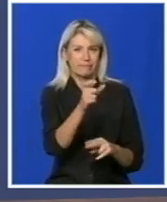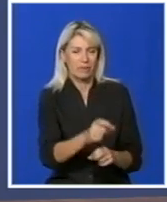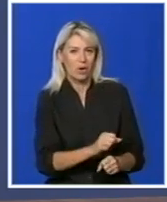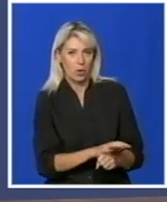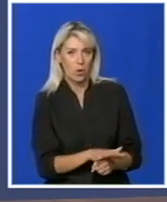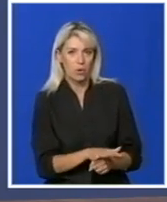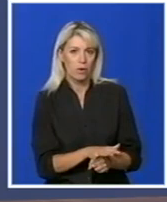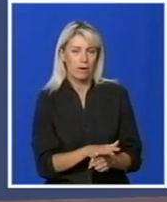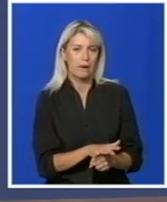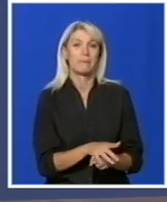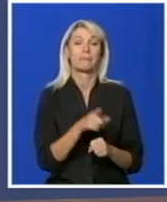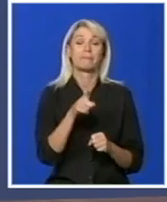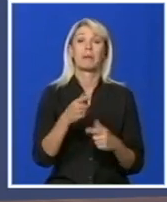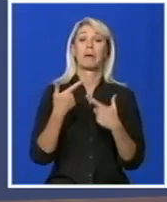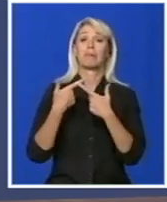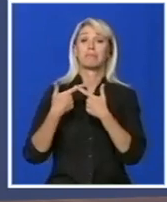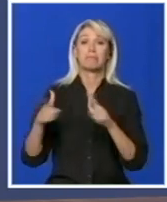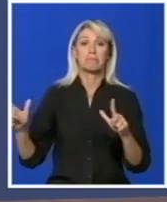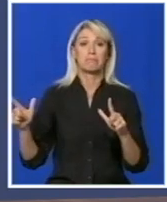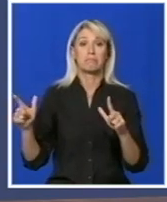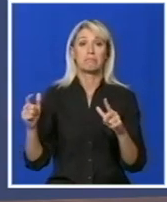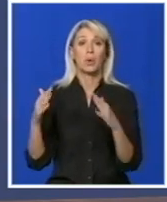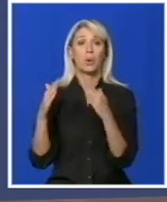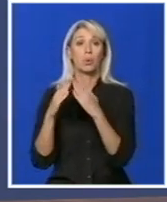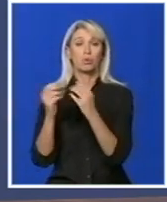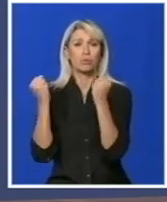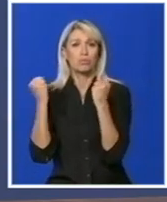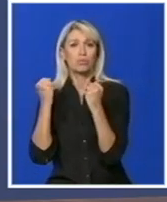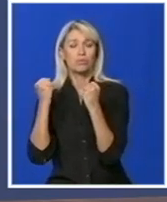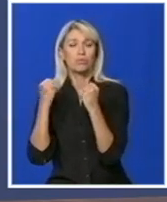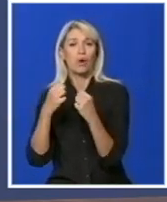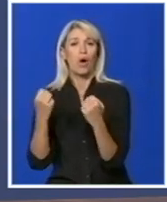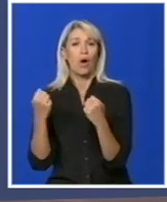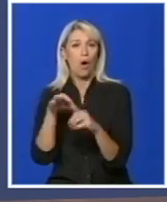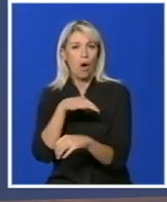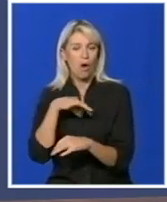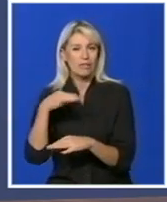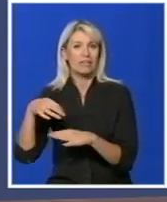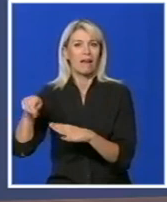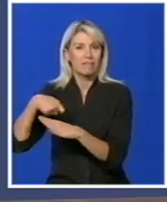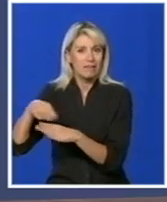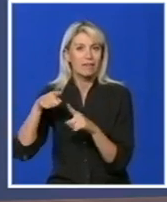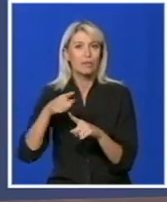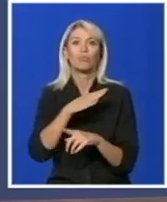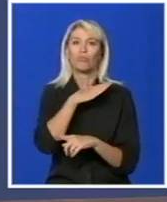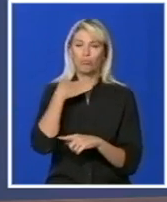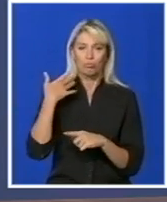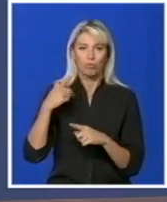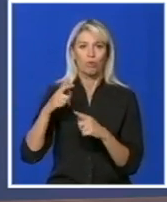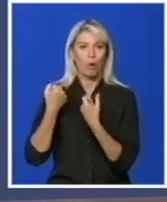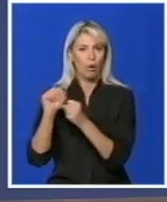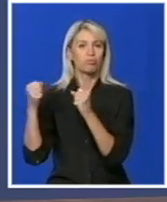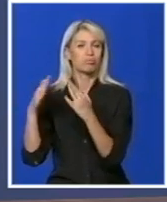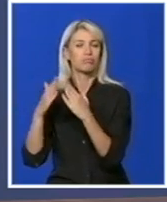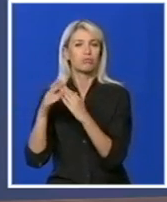Imamo otpuštenih iz kliničkih centara i bolnica u značajnom meri, to se kreće čak i